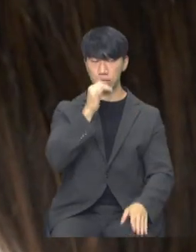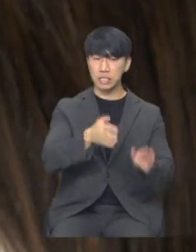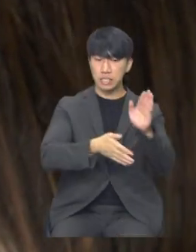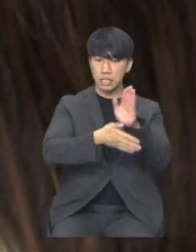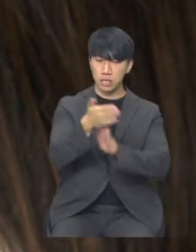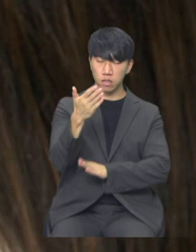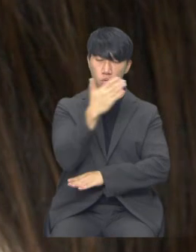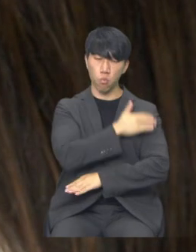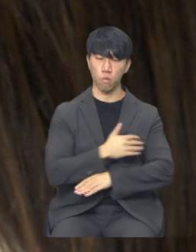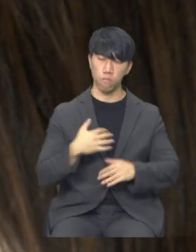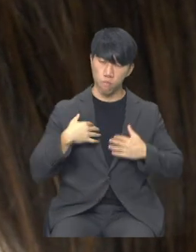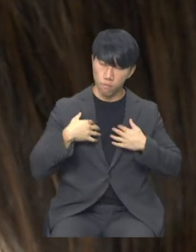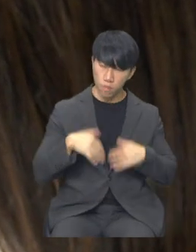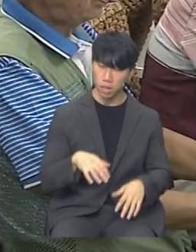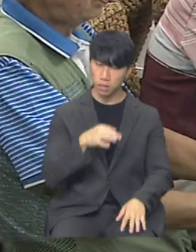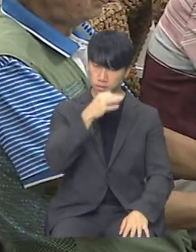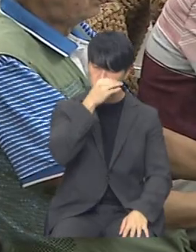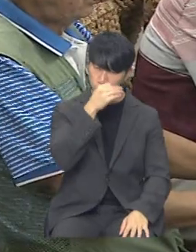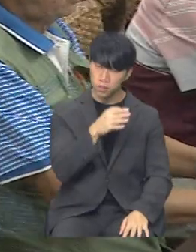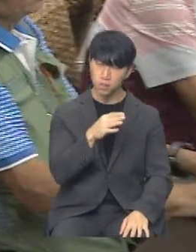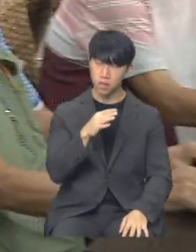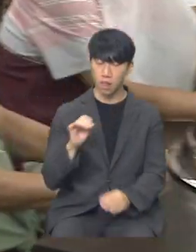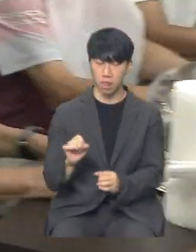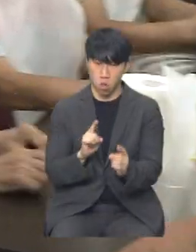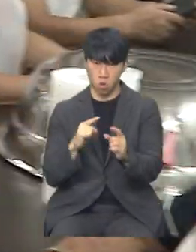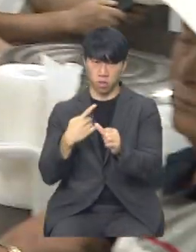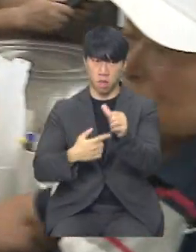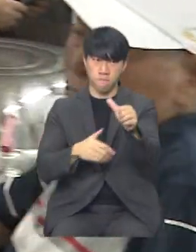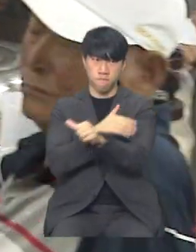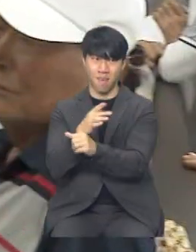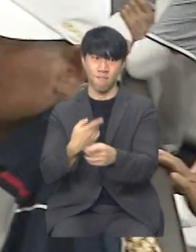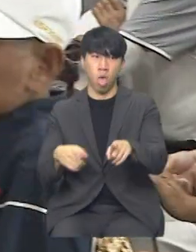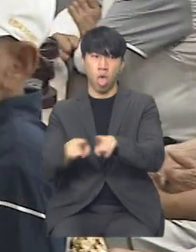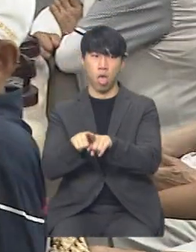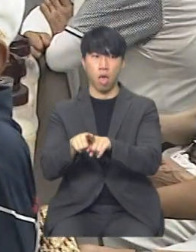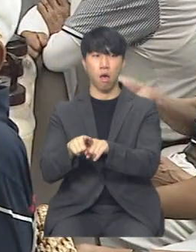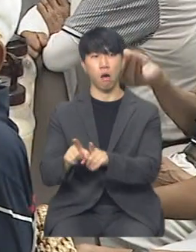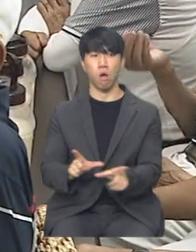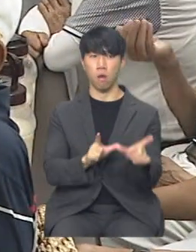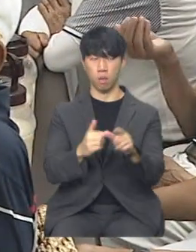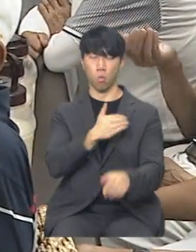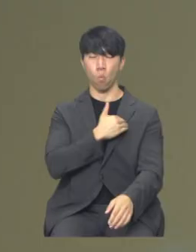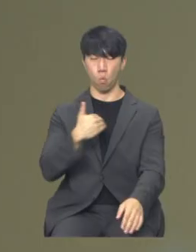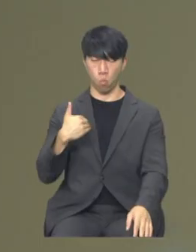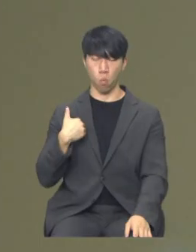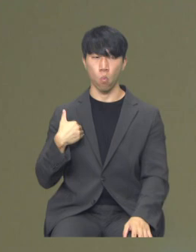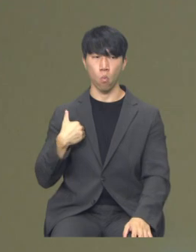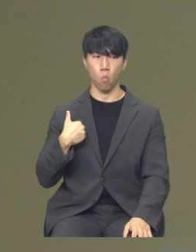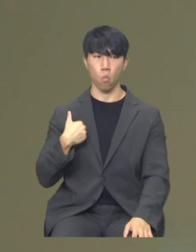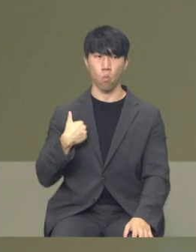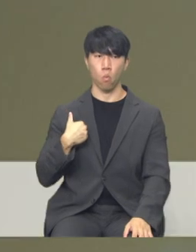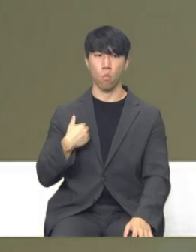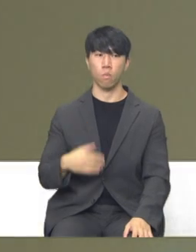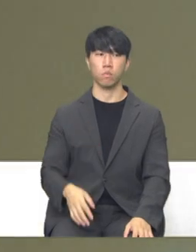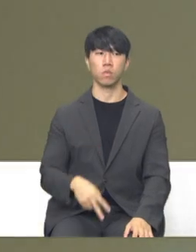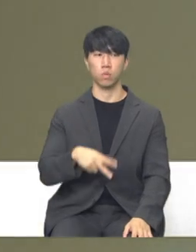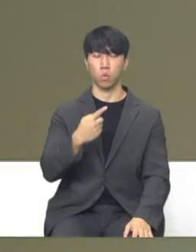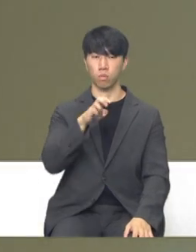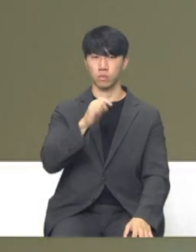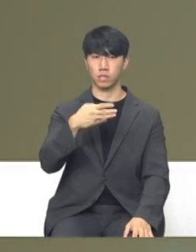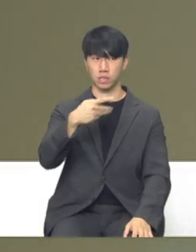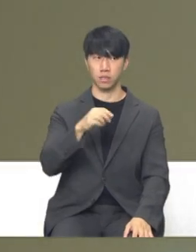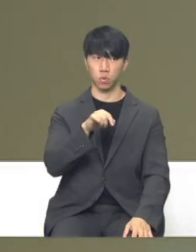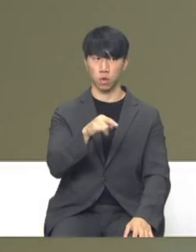지친 몸과 마음을 달래고 자연과 함께하는 생활에 만족하고 있습니다. 소프트웨어 개발자였던 박 씨는